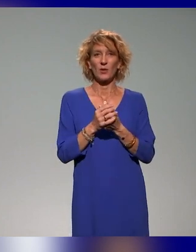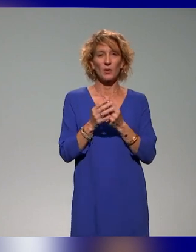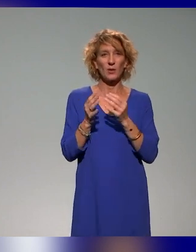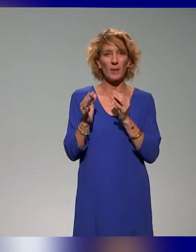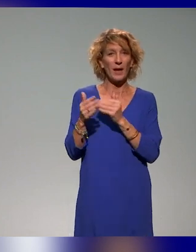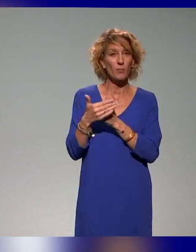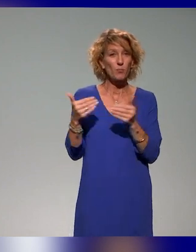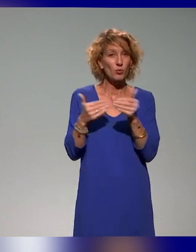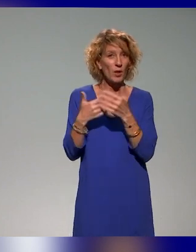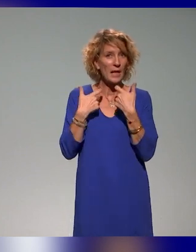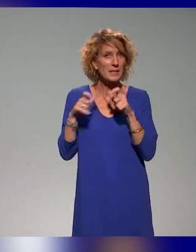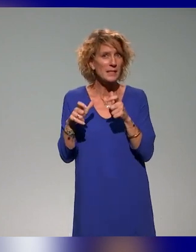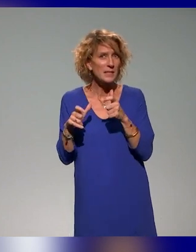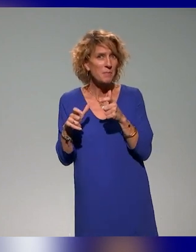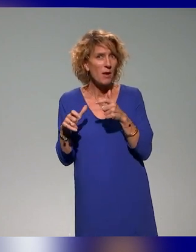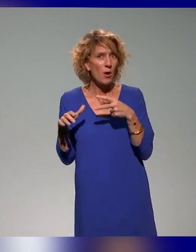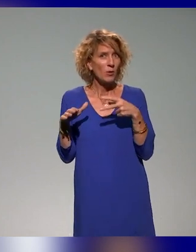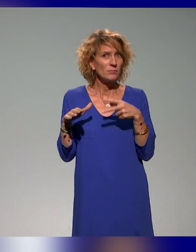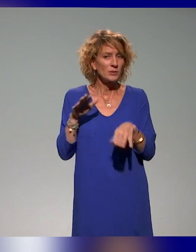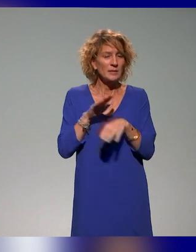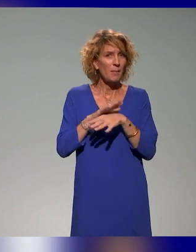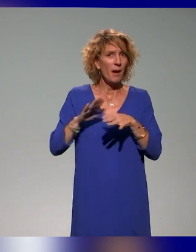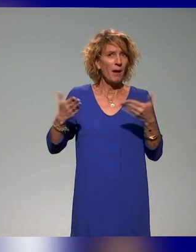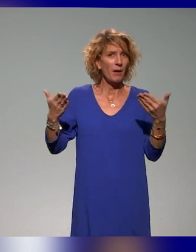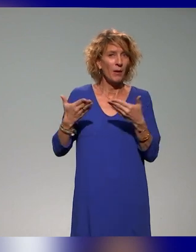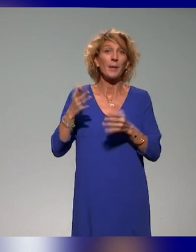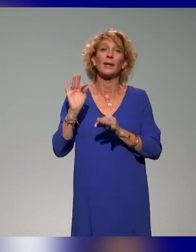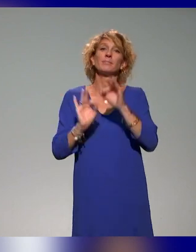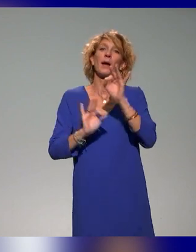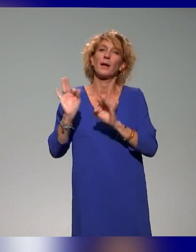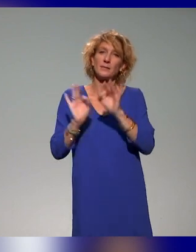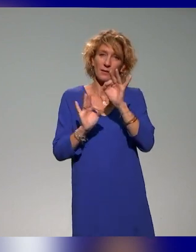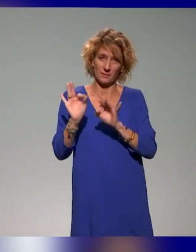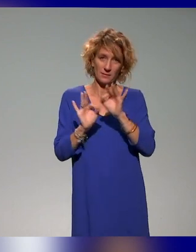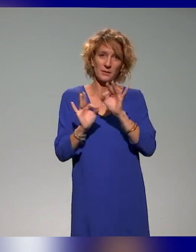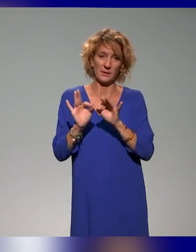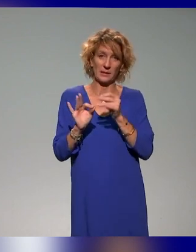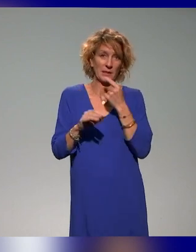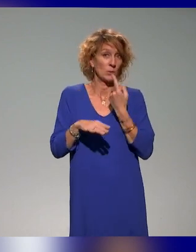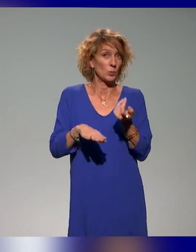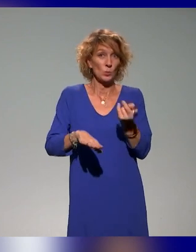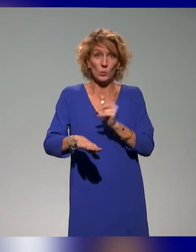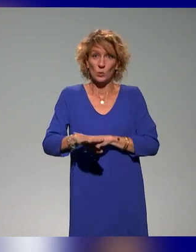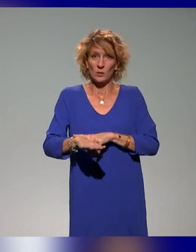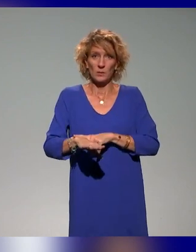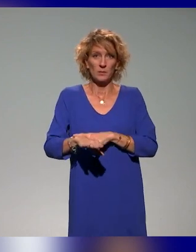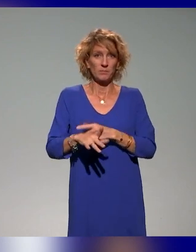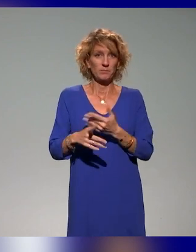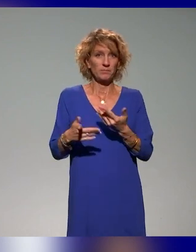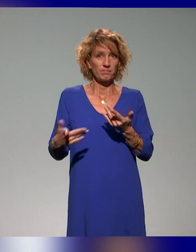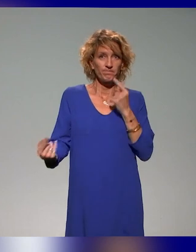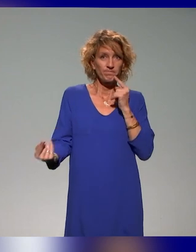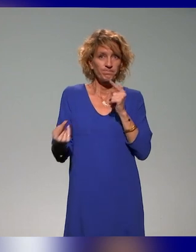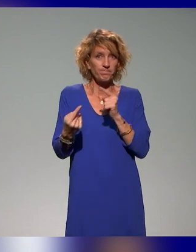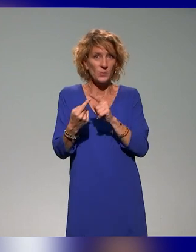Bah, ça commence par les bons paramétrages, c'est-à-dire qu'il faut, dès le début, avoir cet